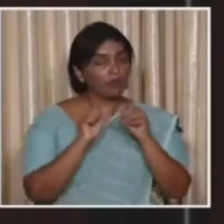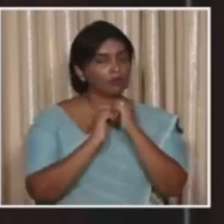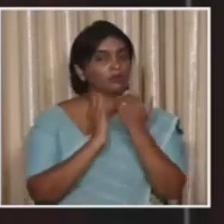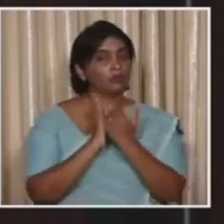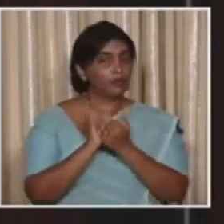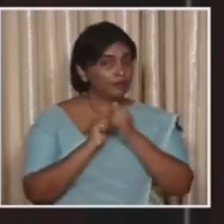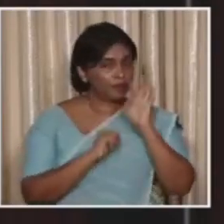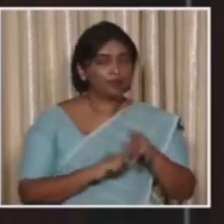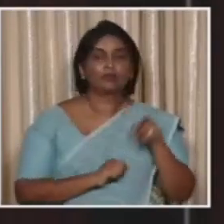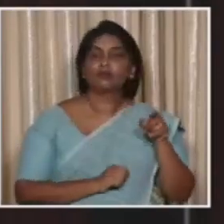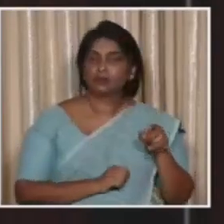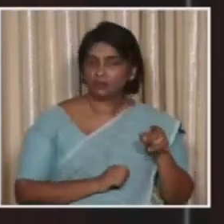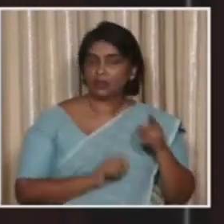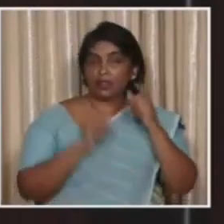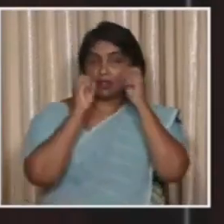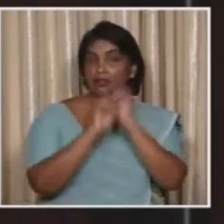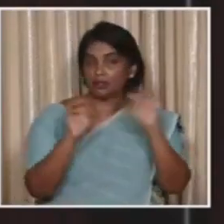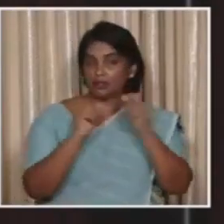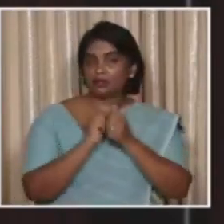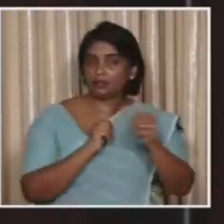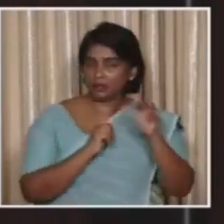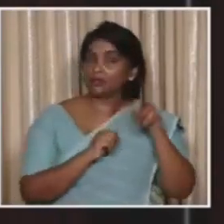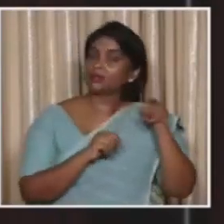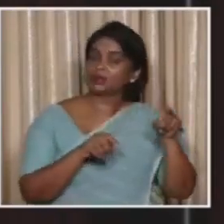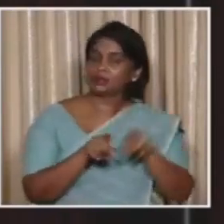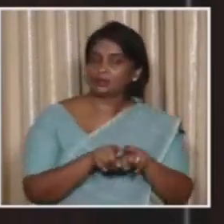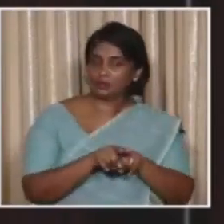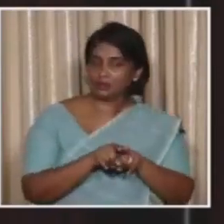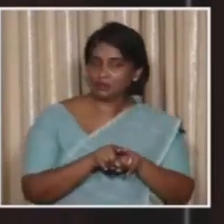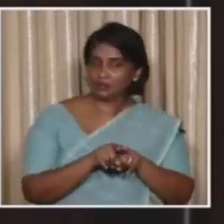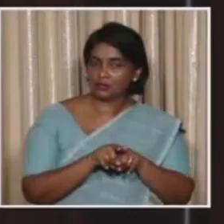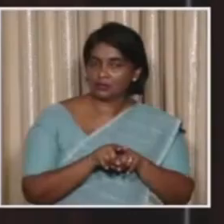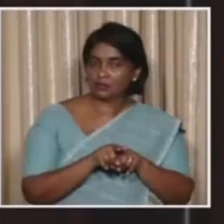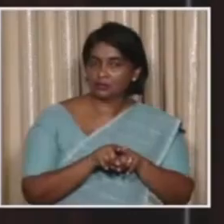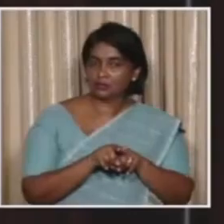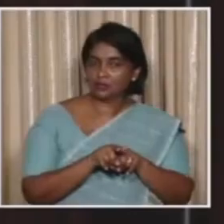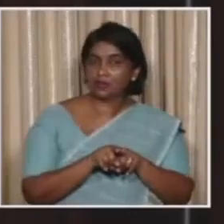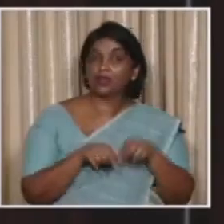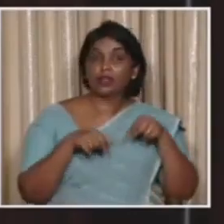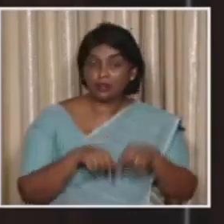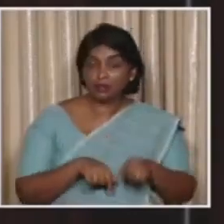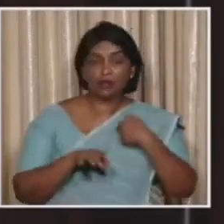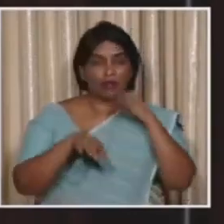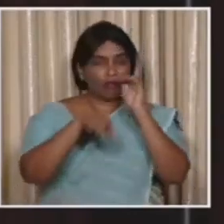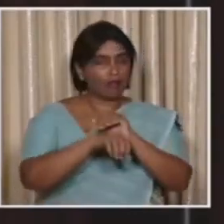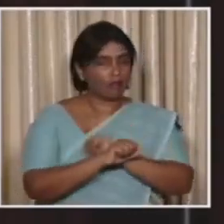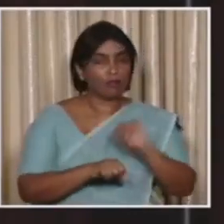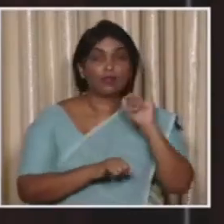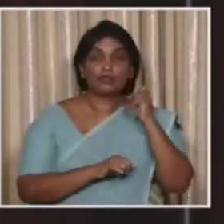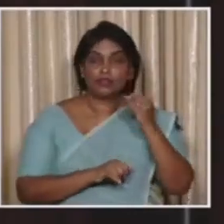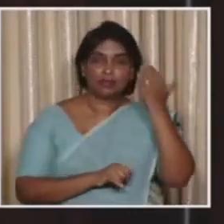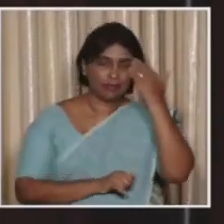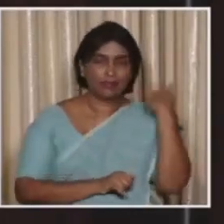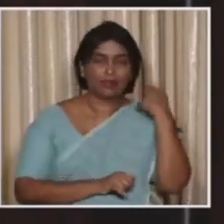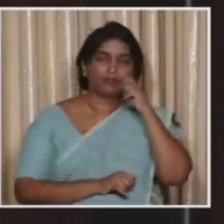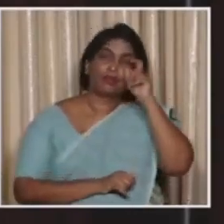වැඩපිළිවෙලක් වෙනවා නම් ඒ පිළිබඳව ඒ දැනුවත් කිරීම සිදු කරන්න ඒ වගේම අර දැනට හඳුනා නොගත් සමහර දෙමව්පියෝ